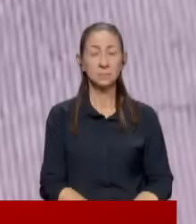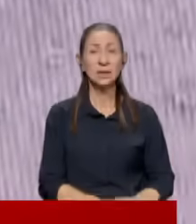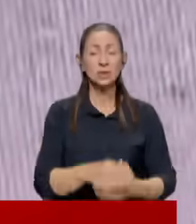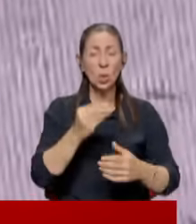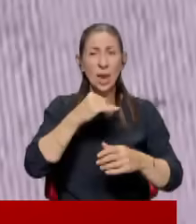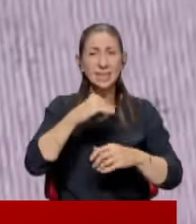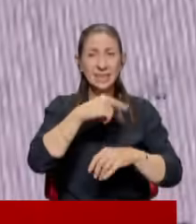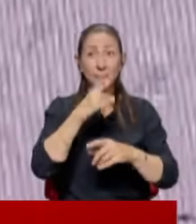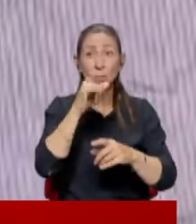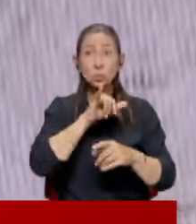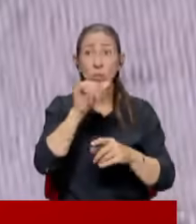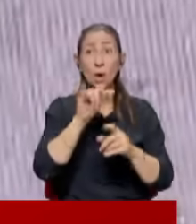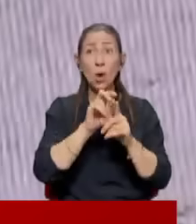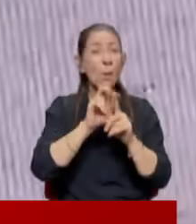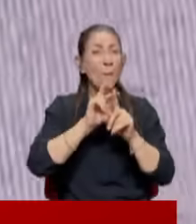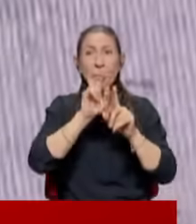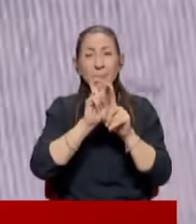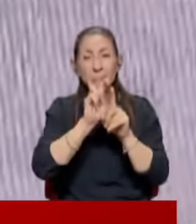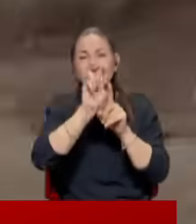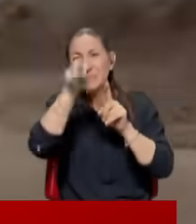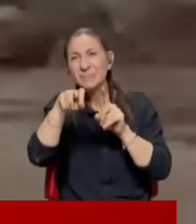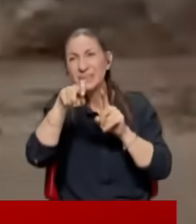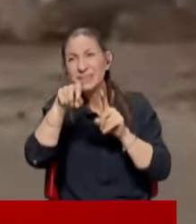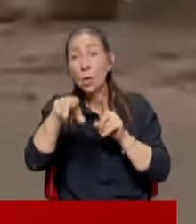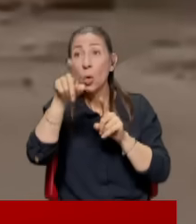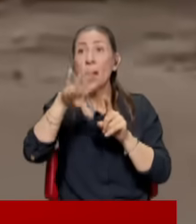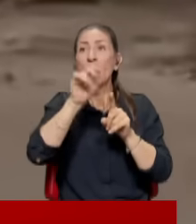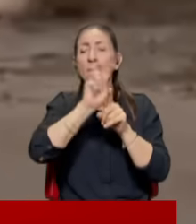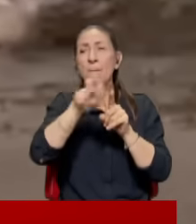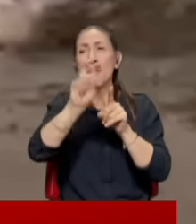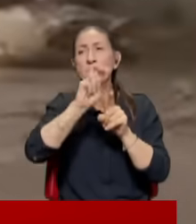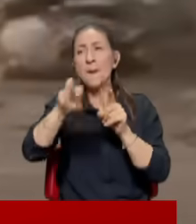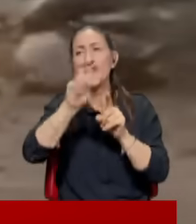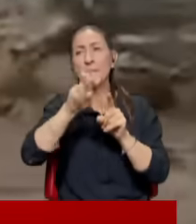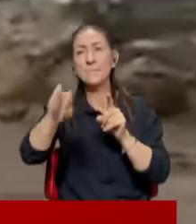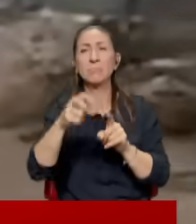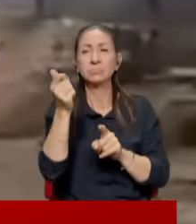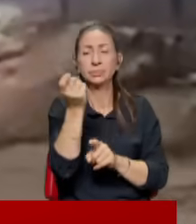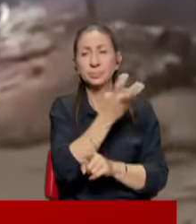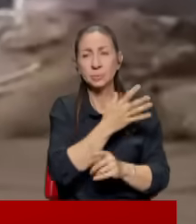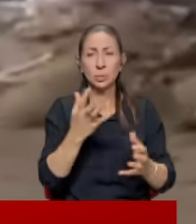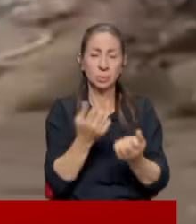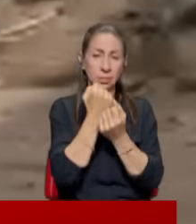Kısa süre sonra bir kişi uçaktan kopan kokpit bölümünden çıktı. Onu diğerleri izledi.